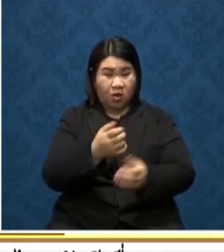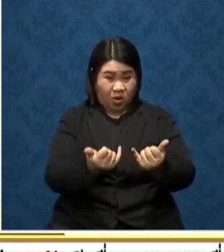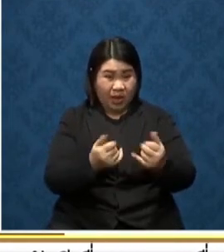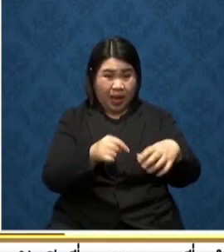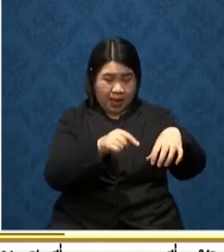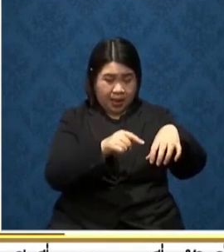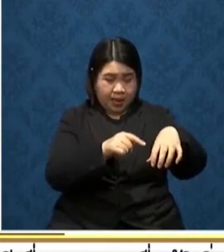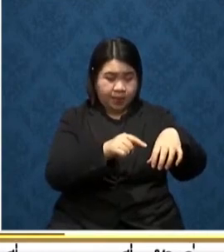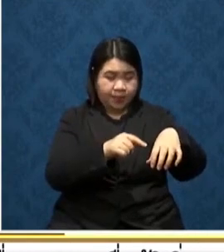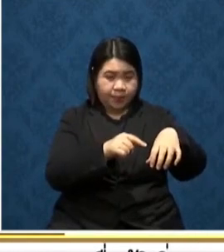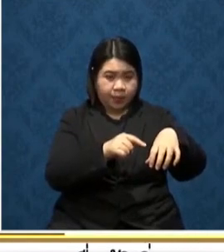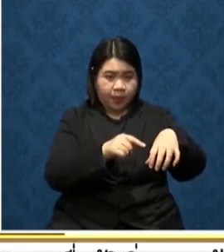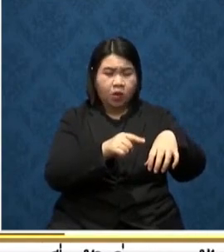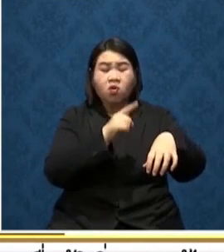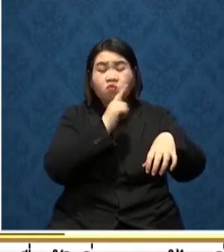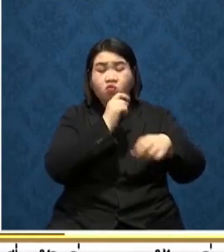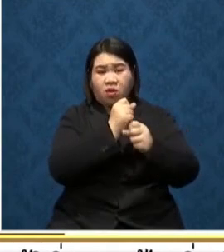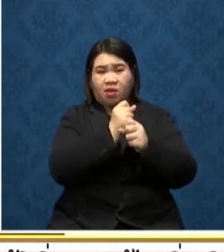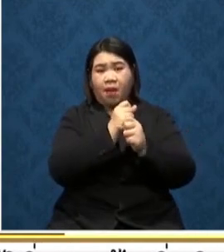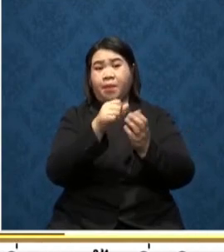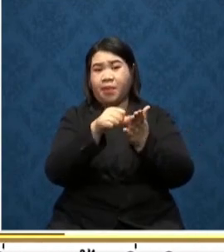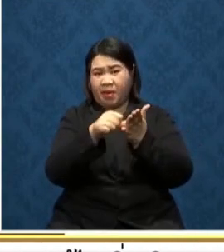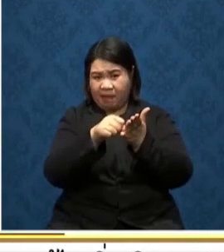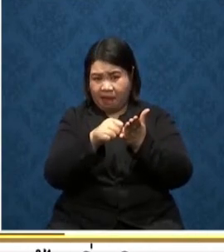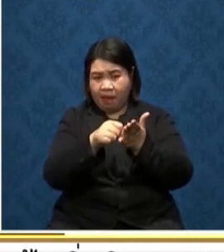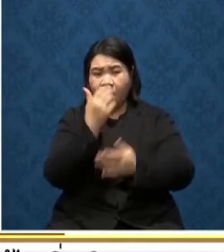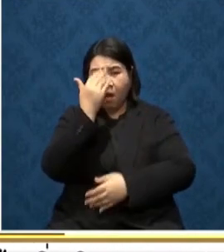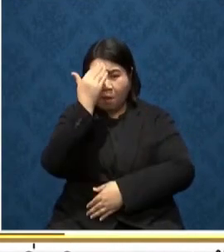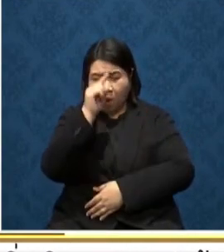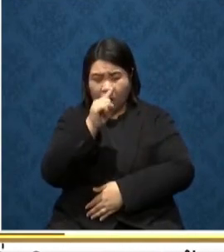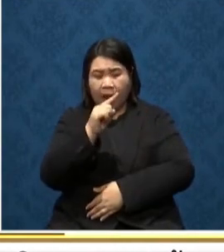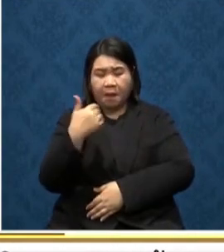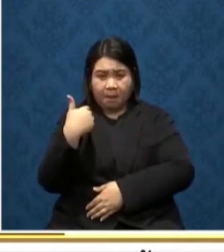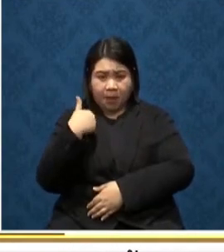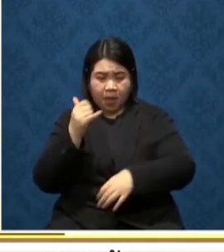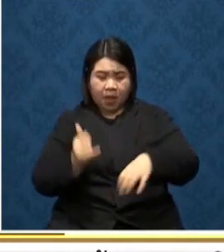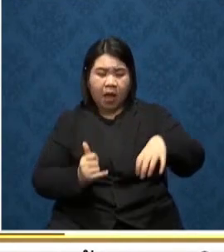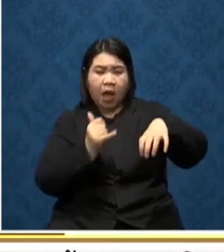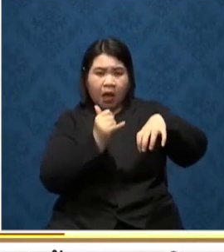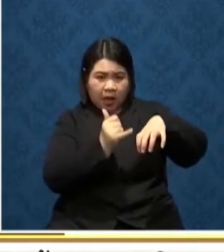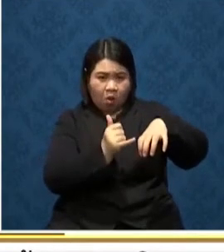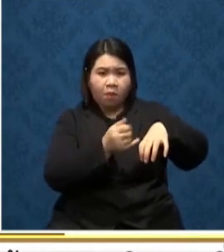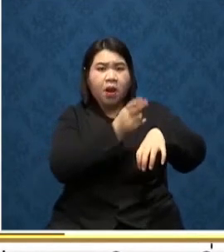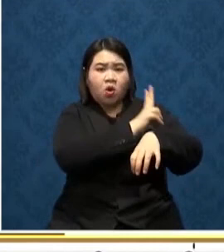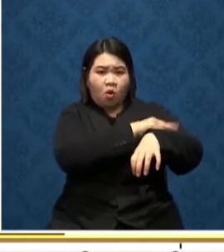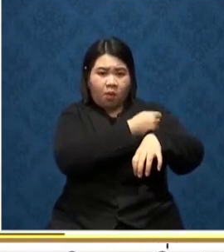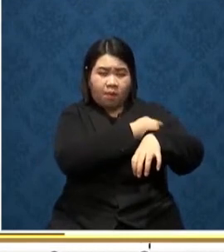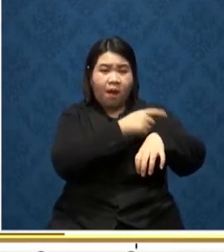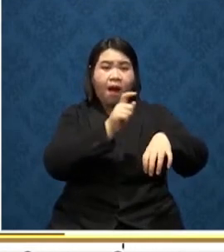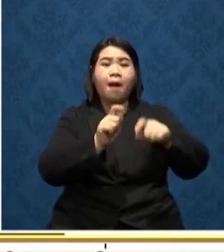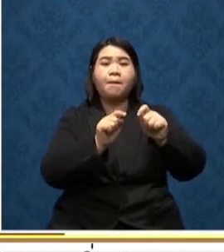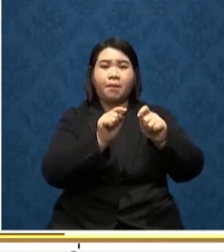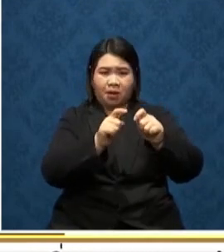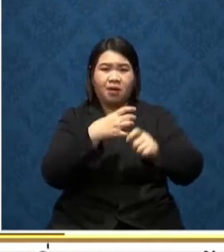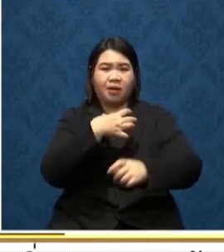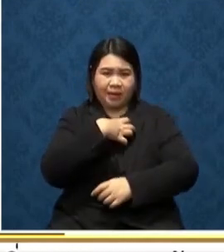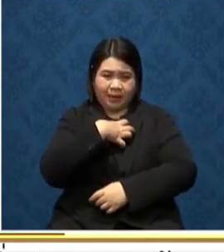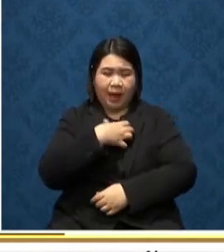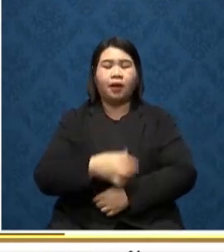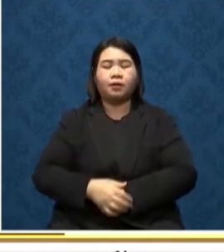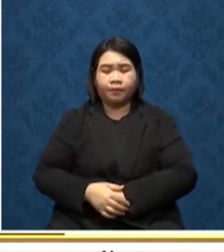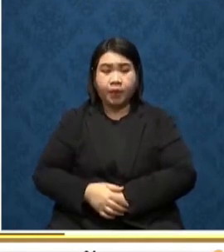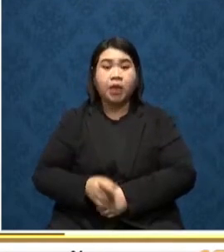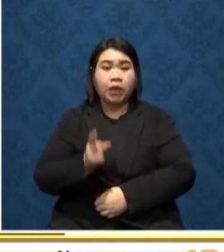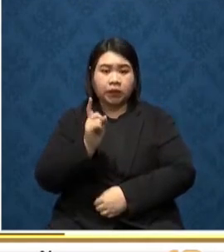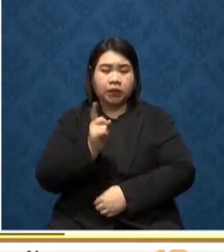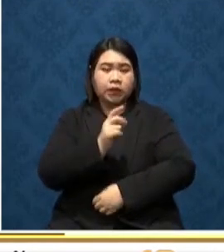นี้เพื่อปรับให้มีผู้ปวยในเพื่อปรับให้เป็โงบลอำเพิมเมืองแ้ว่าเขาบอกวโรบาอำ